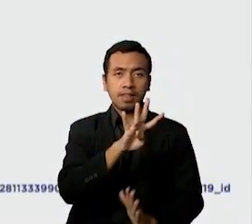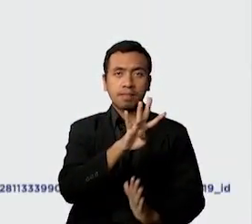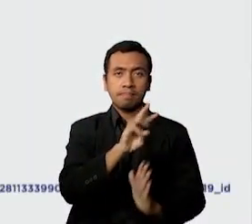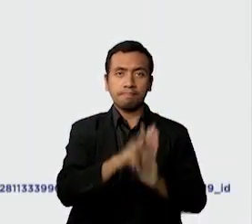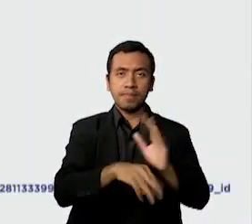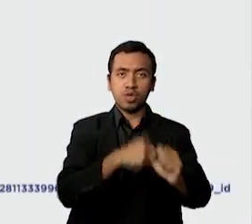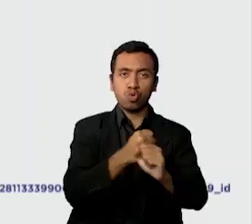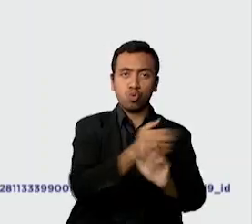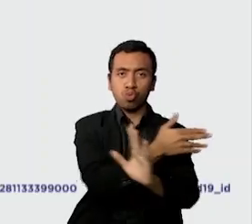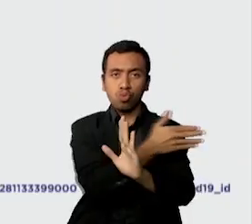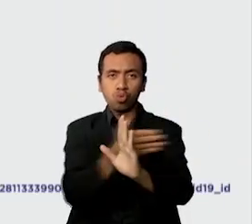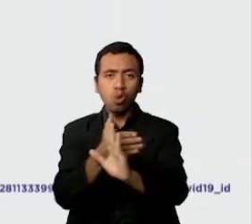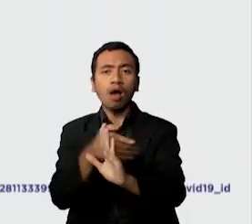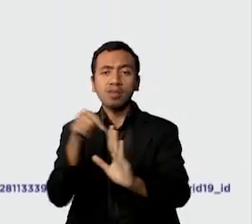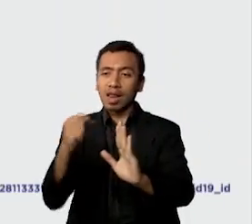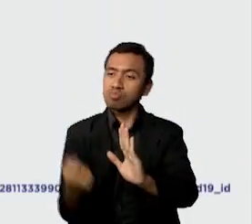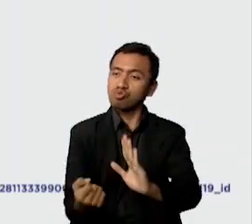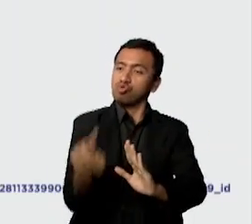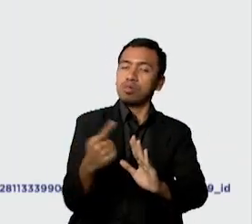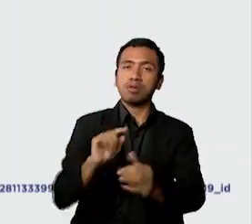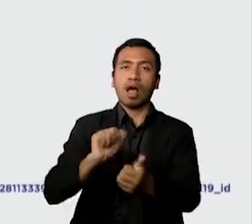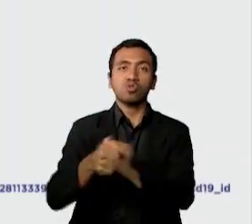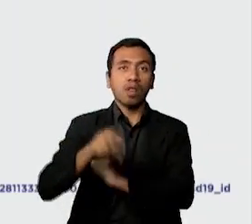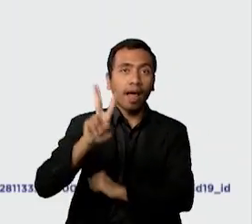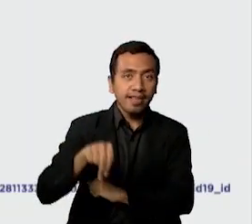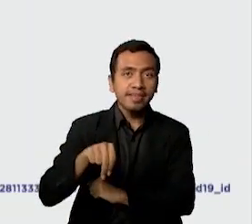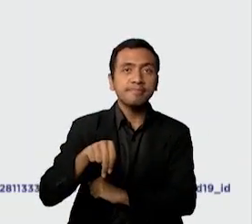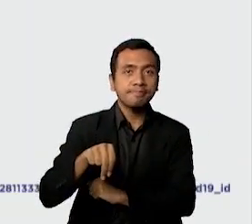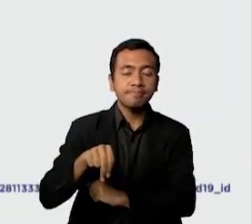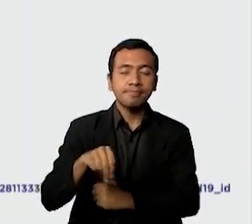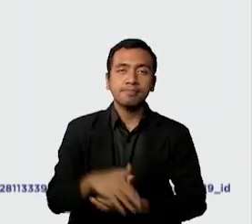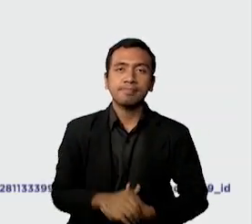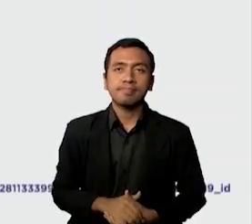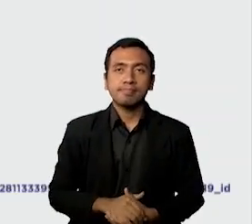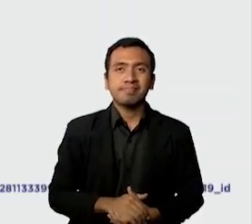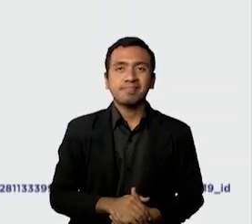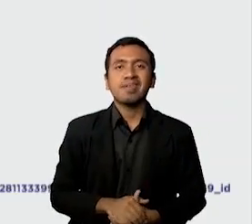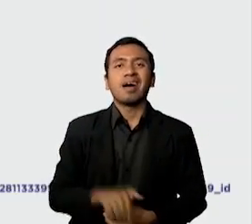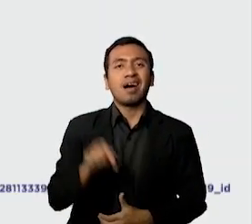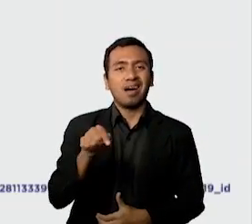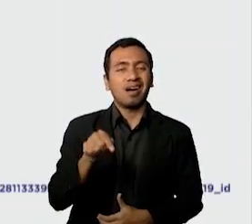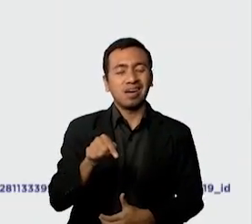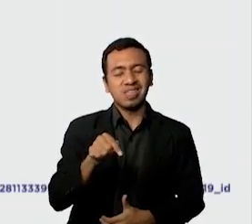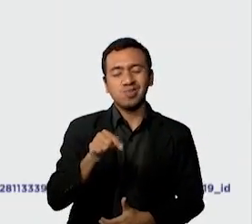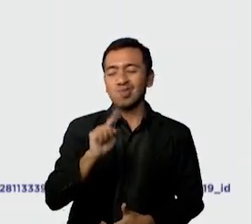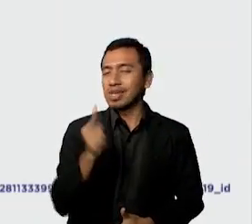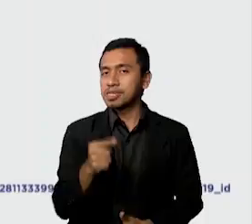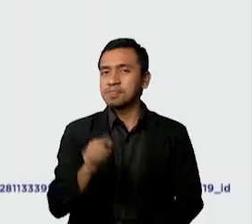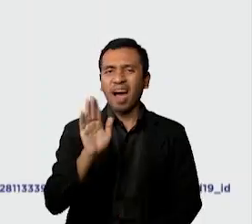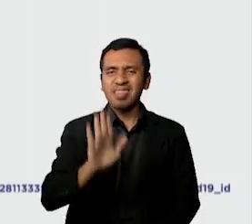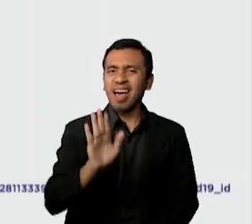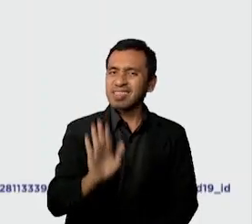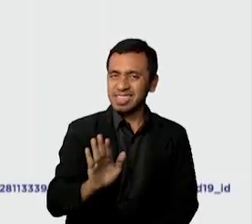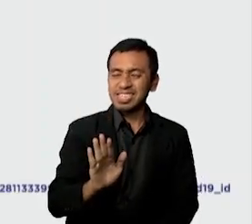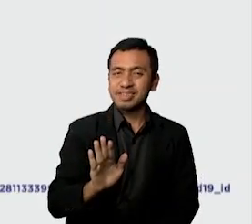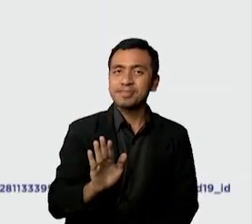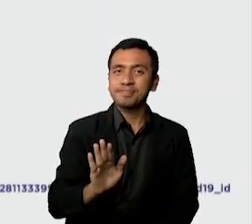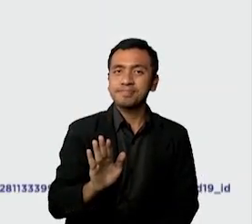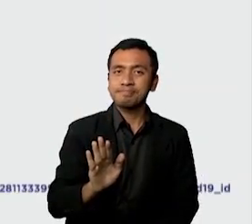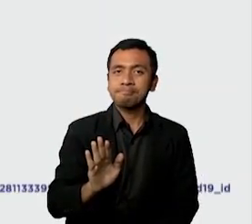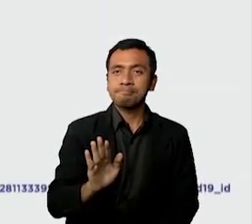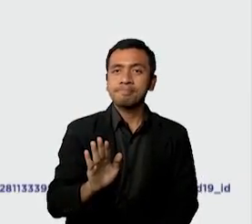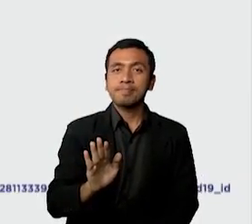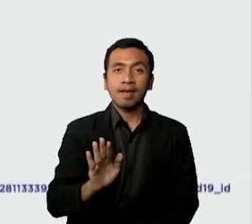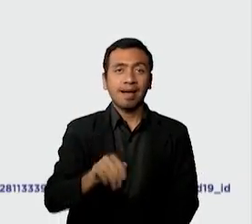namun kemudian ditemukan kasus kembali. Ini merupakan sebuah waspada bagi kita agar kita lebih hati-hati